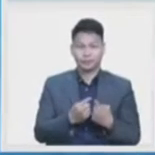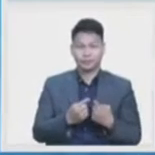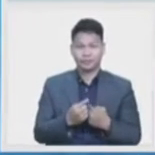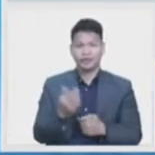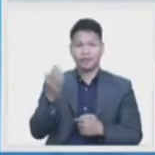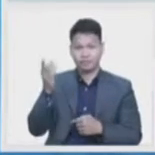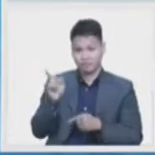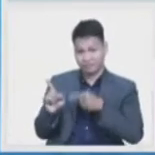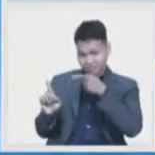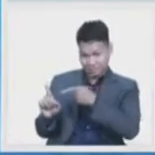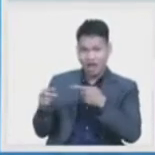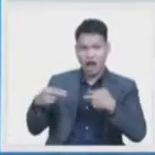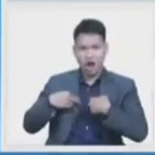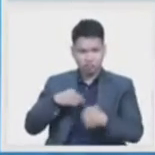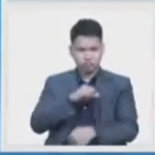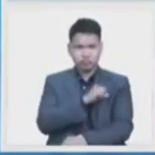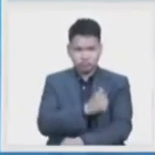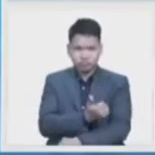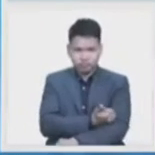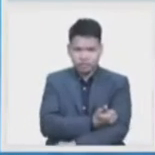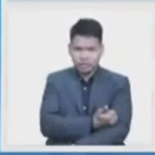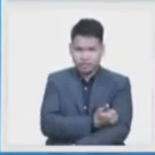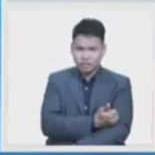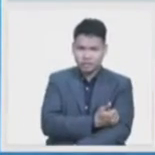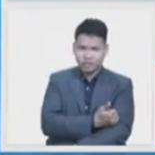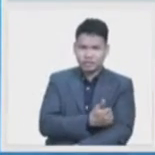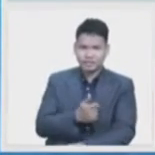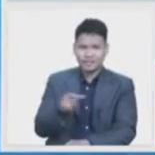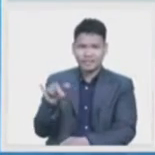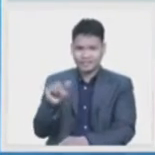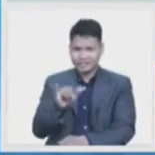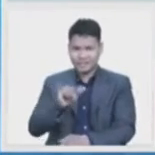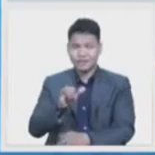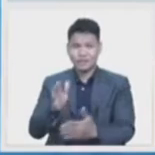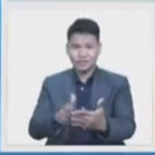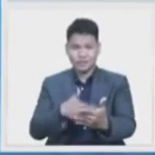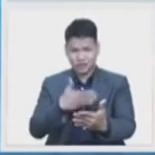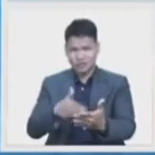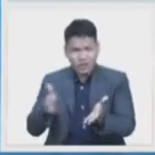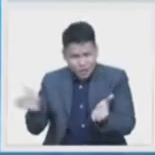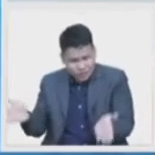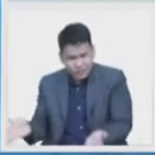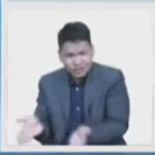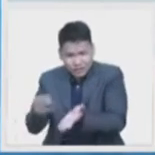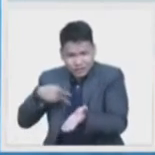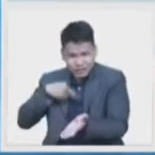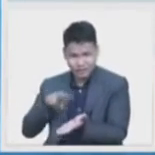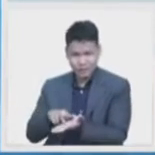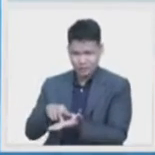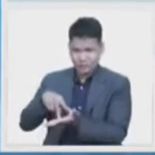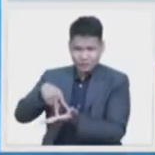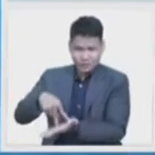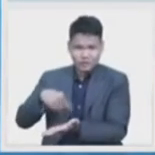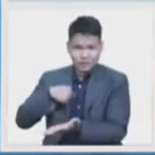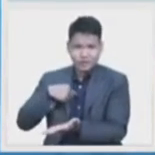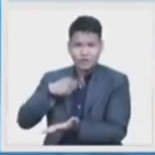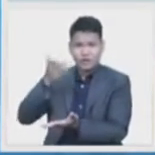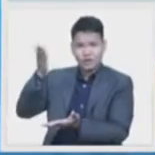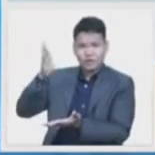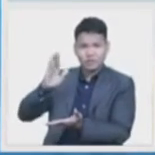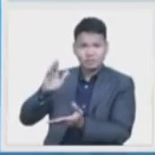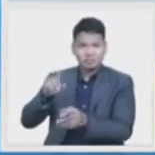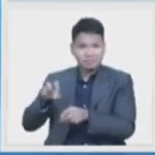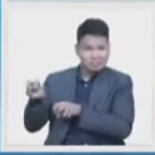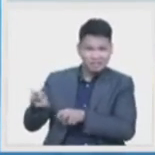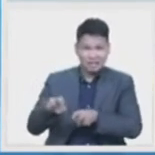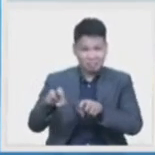siya. Sumala sa alawiton nga nagayon, patinduga ako, O Diyos. Kaya nga naman, sa atong apagpanaw, mga kagalaan, mapukan